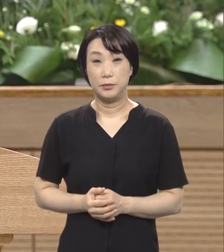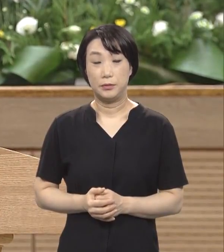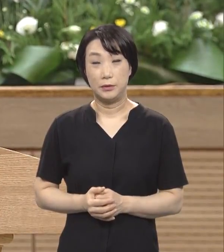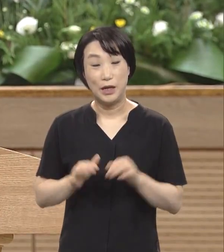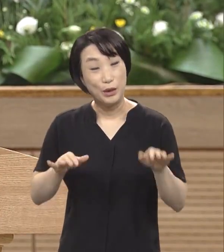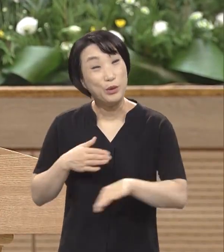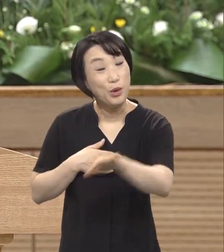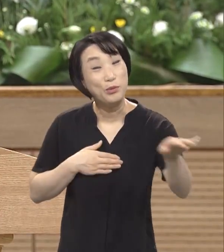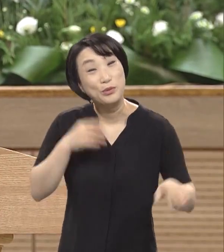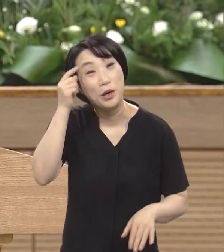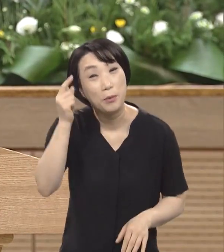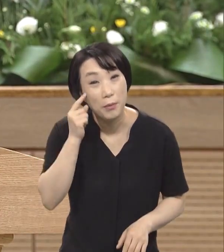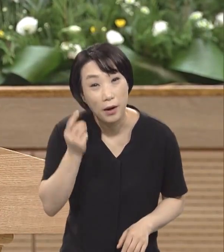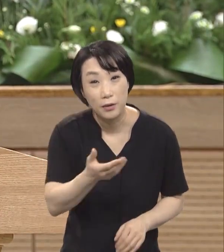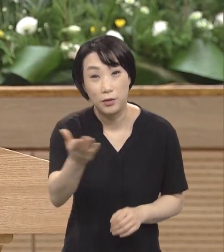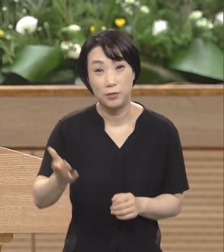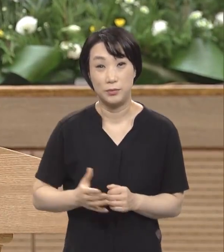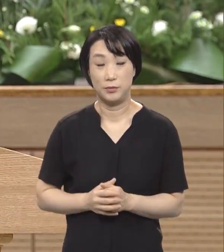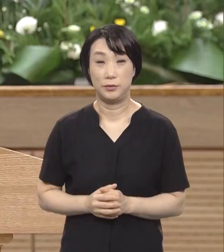우리 한번 생각해 봅시다.